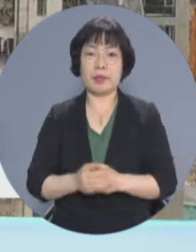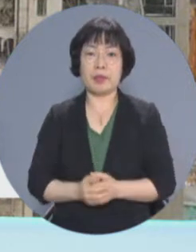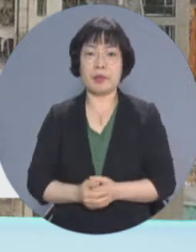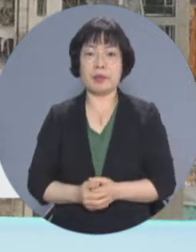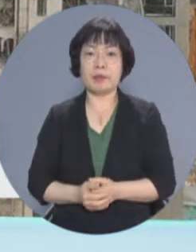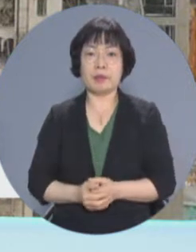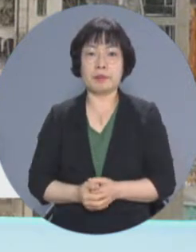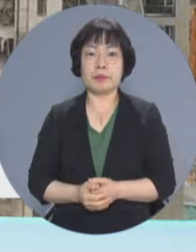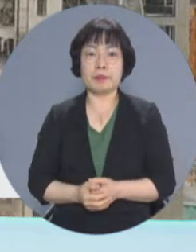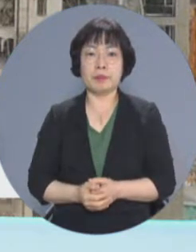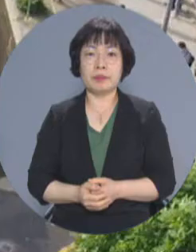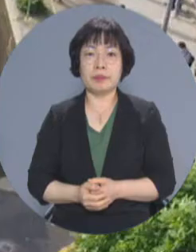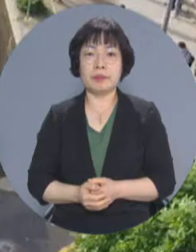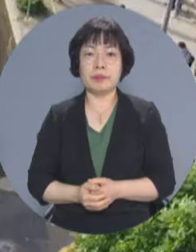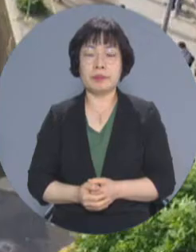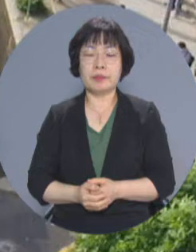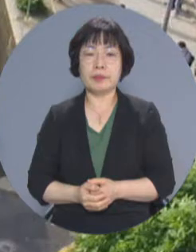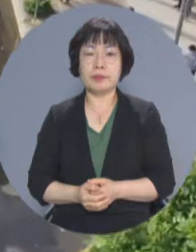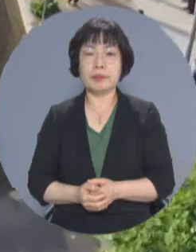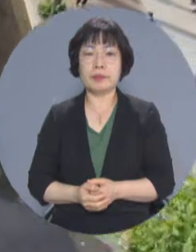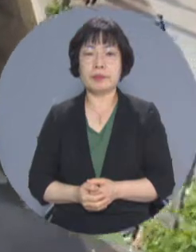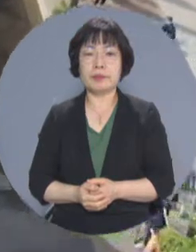김영창 기자입니다.